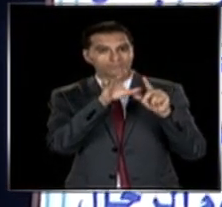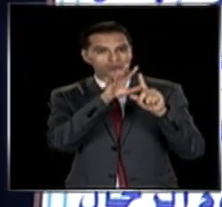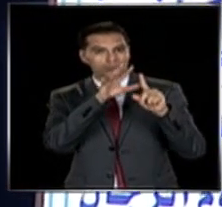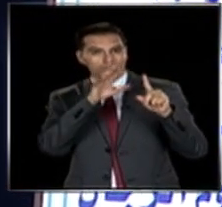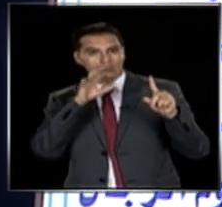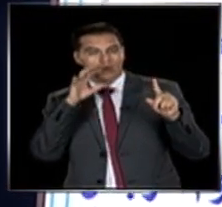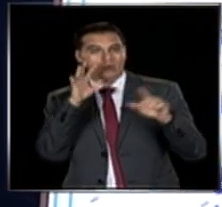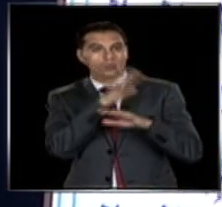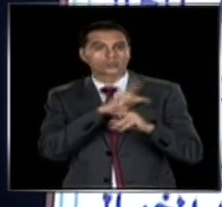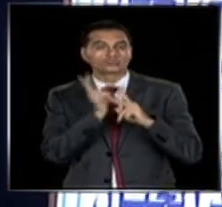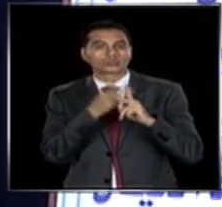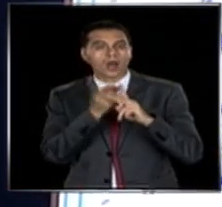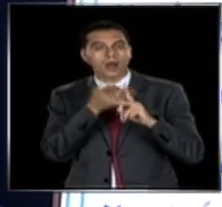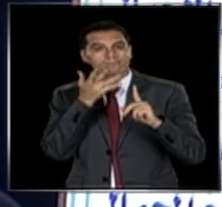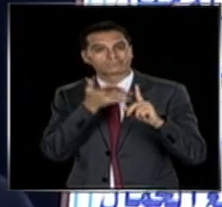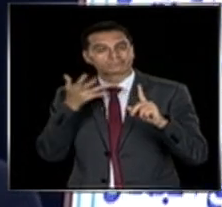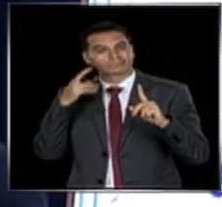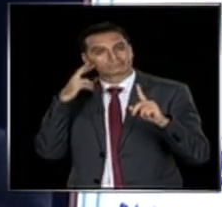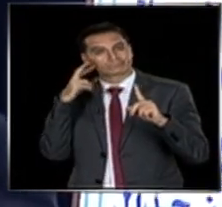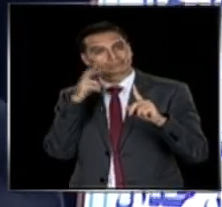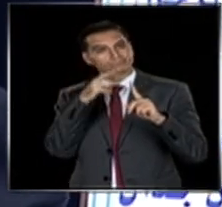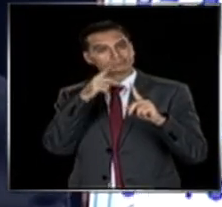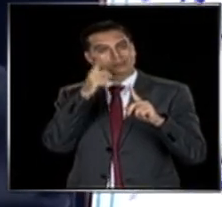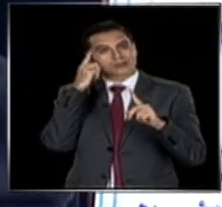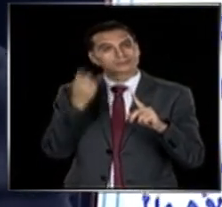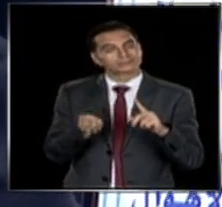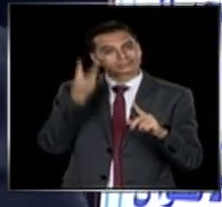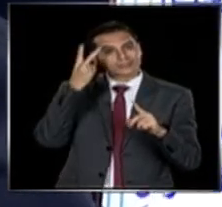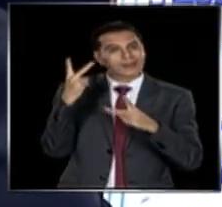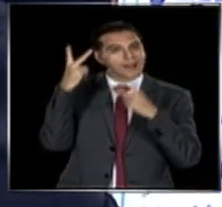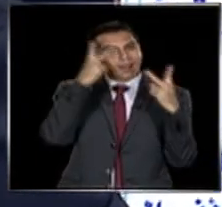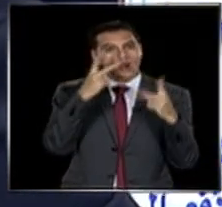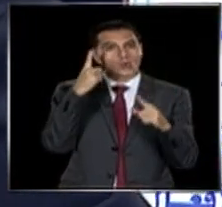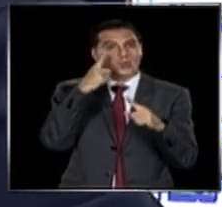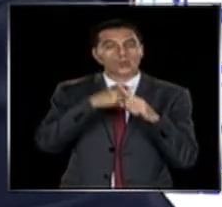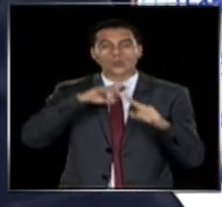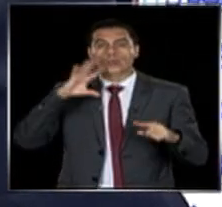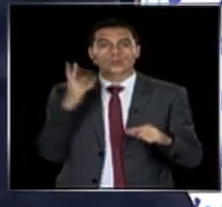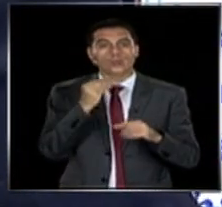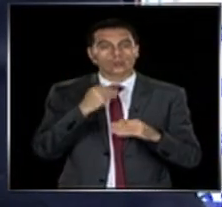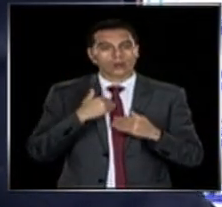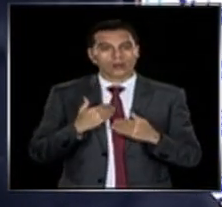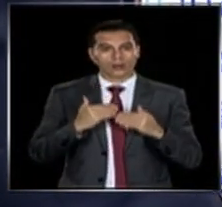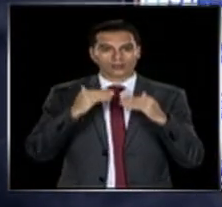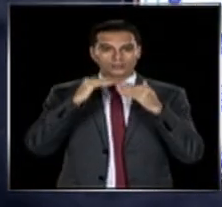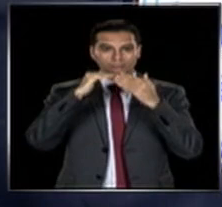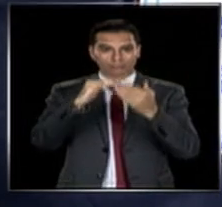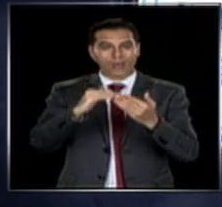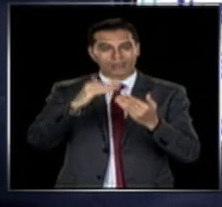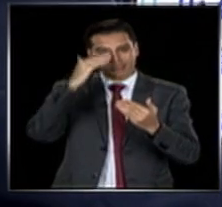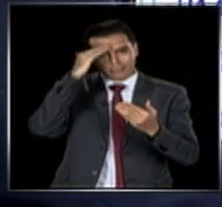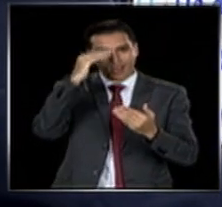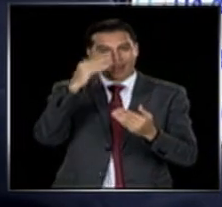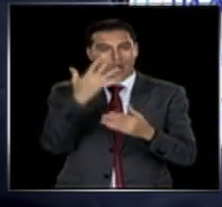فأرباب الأقلام دائما مهد الخيال. وكل التحية، وكل التحية